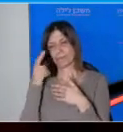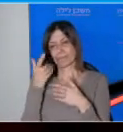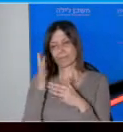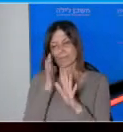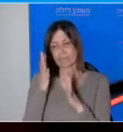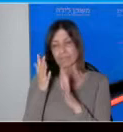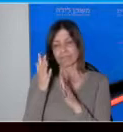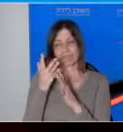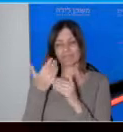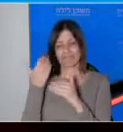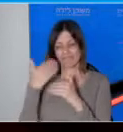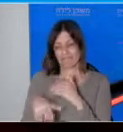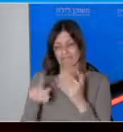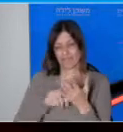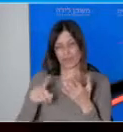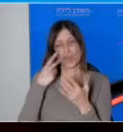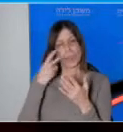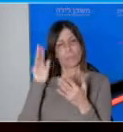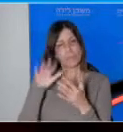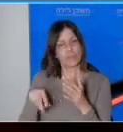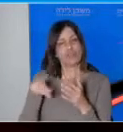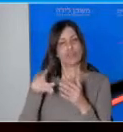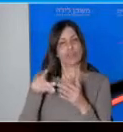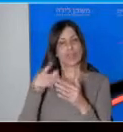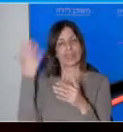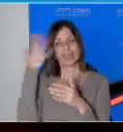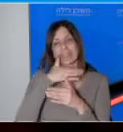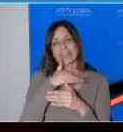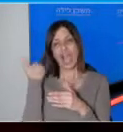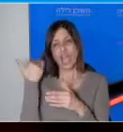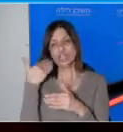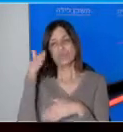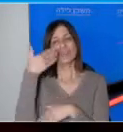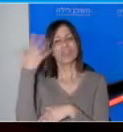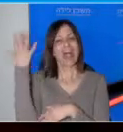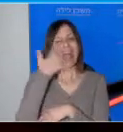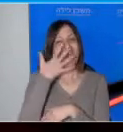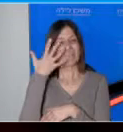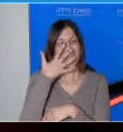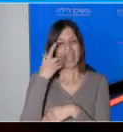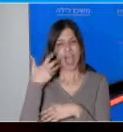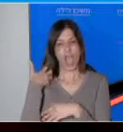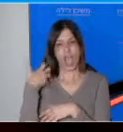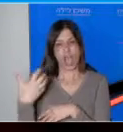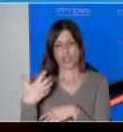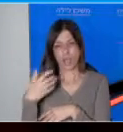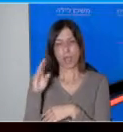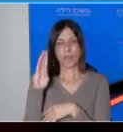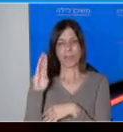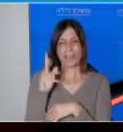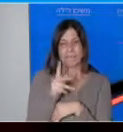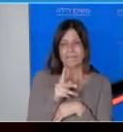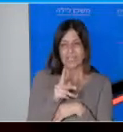בשלהי החודש, אנחנו אפילו רואים נוכחות של דאעש במדינות אפריקה העשירות, בבורקינה פאסו,